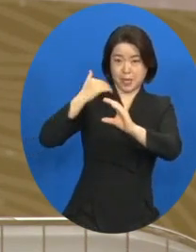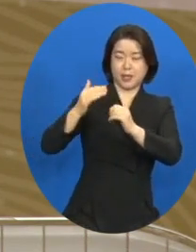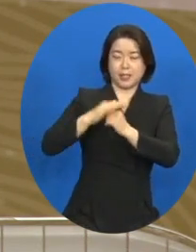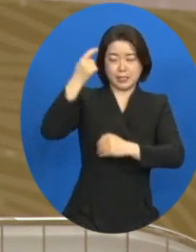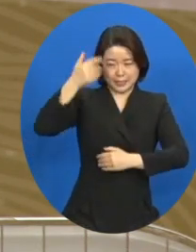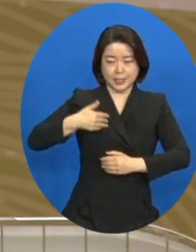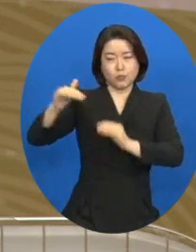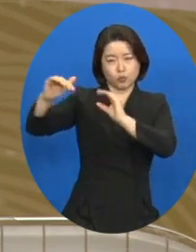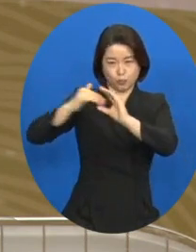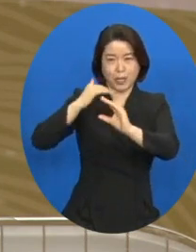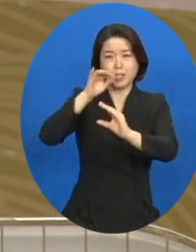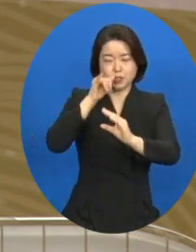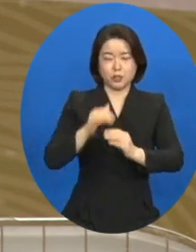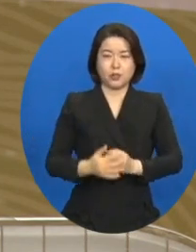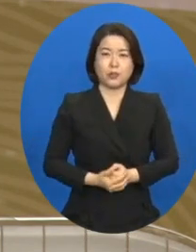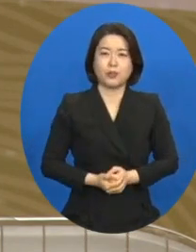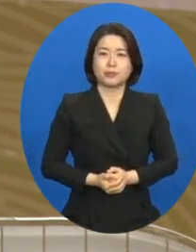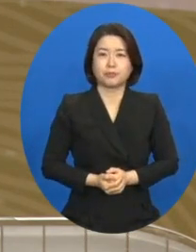질문 메일을.